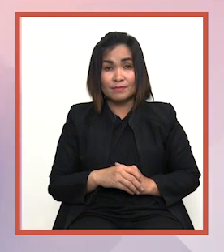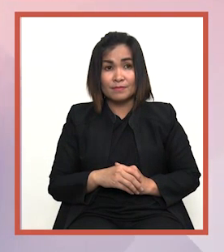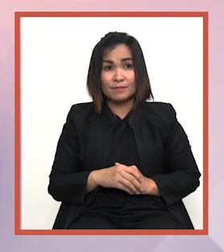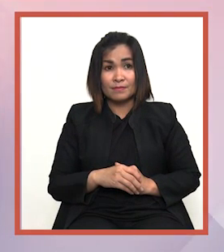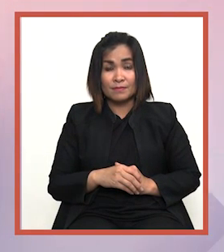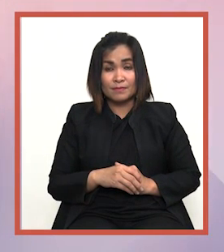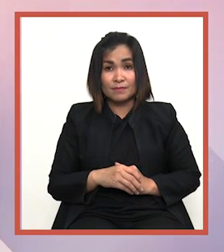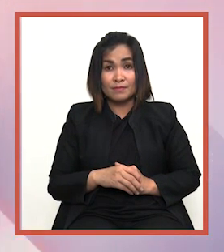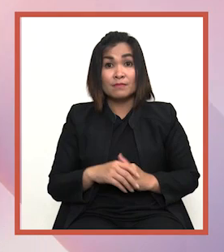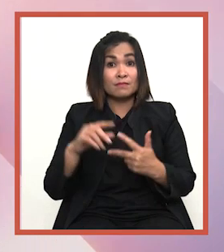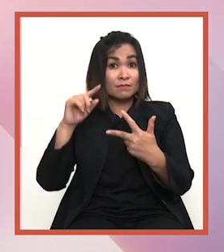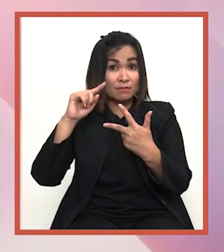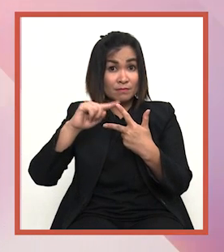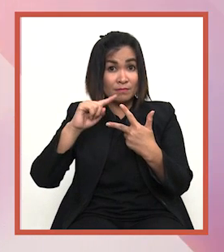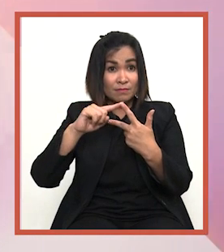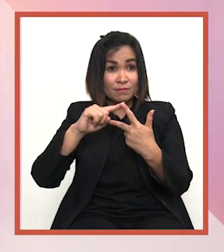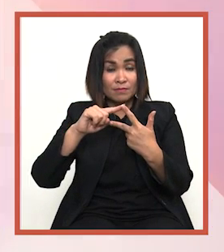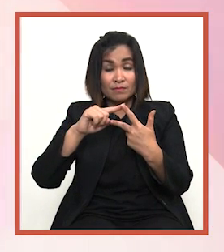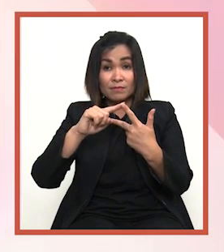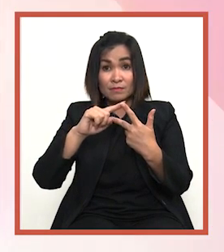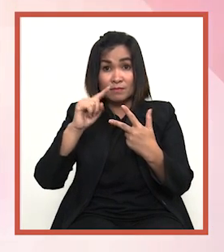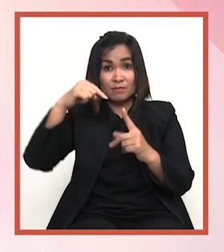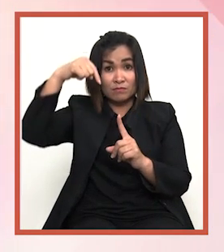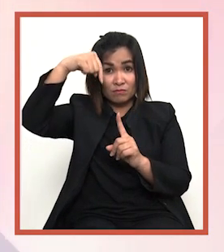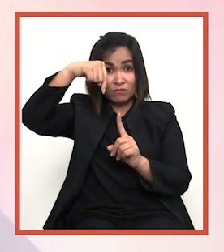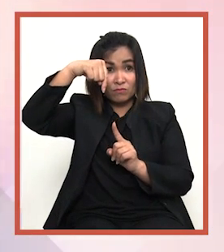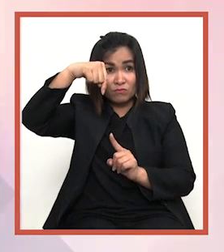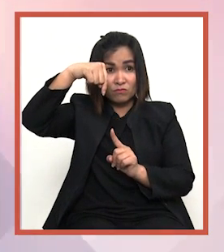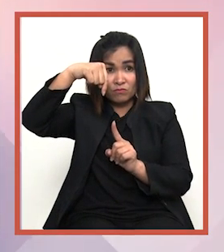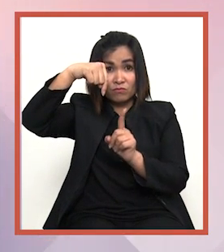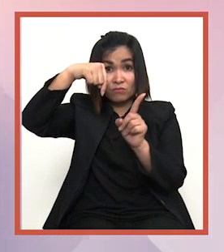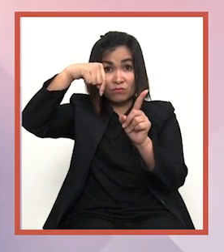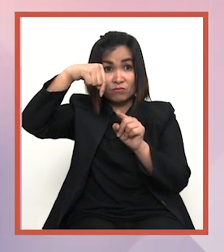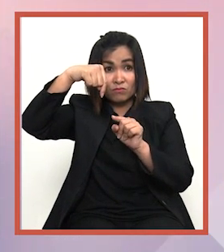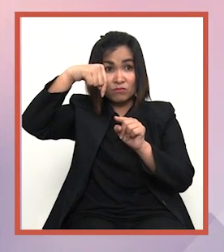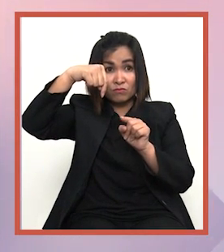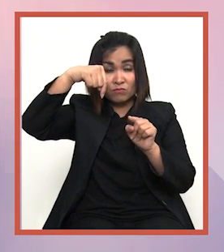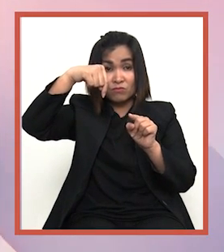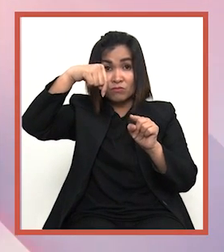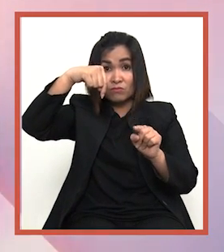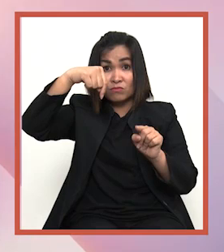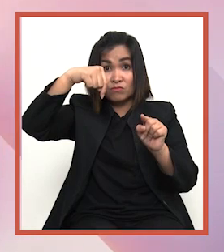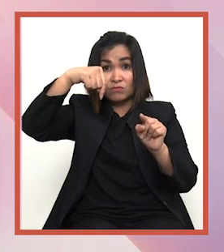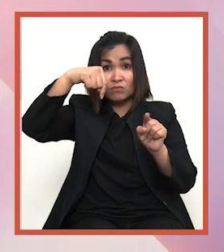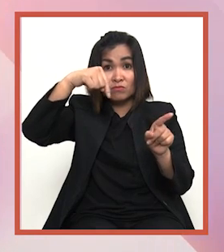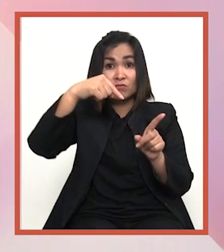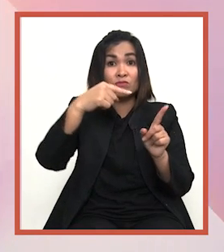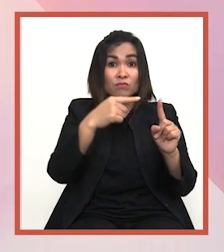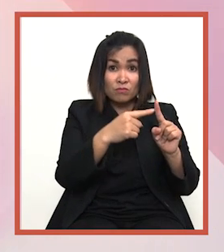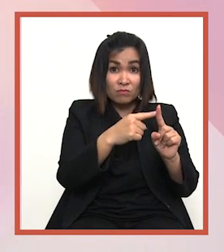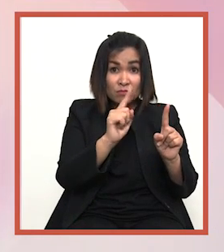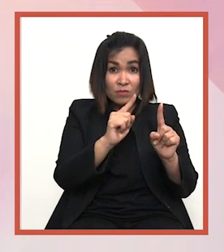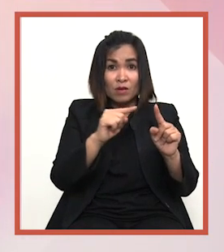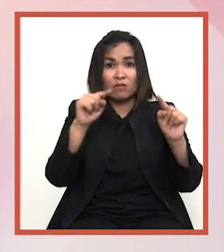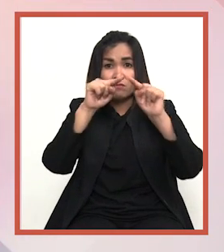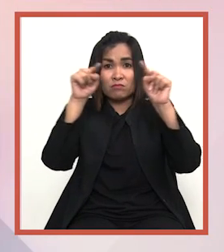สัญลักษณ์สวิตช์ขั้วเดียวแบบการทำงานนะครับนะแบบการทำงานก็จะตัดนะครับกล่องอุปกรณ์ออกนะฮะจะ